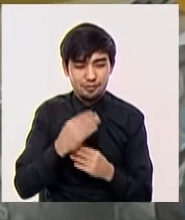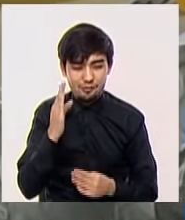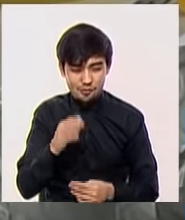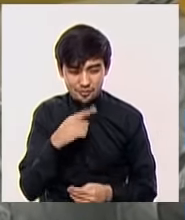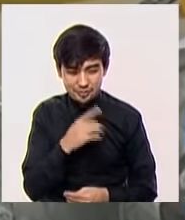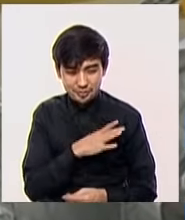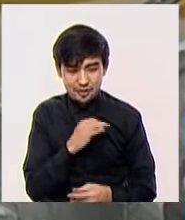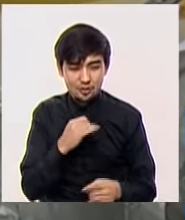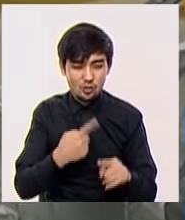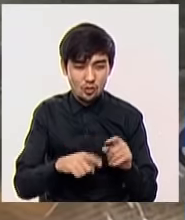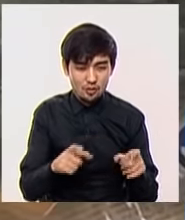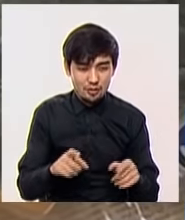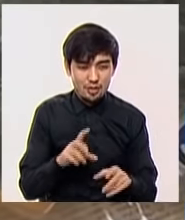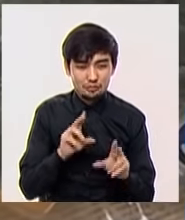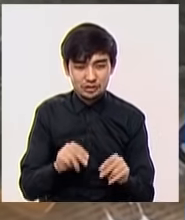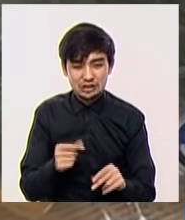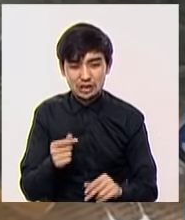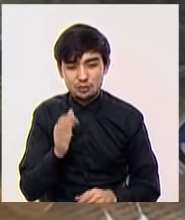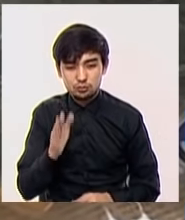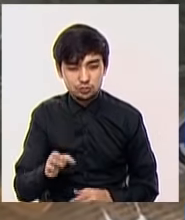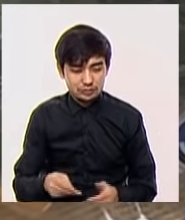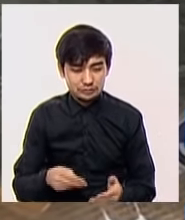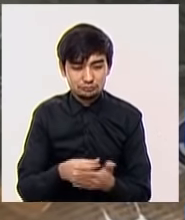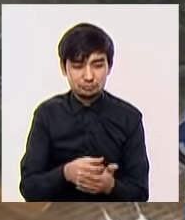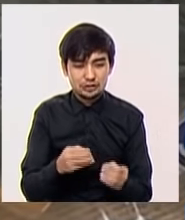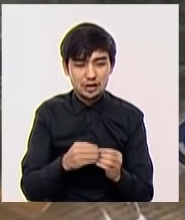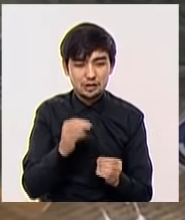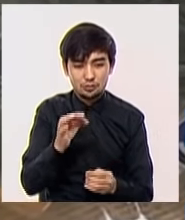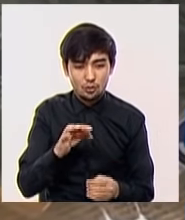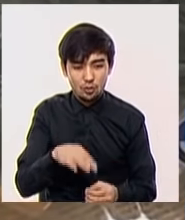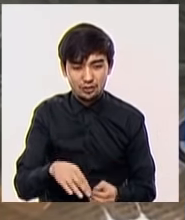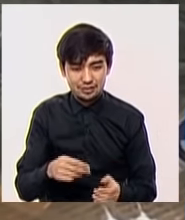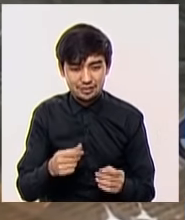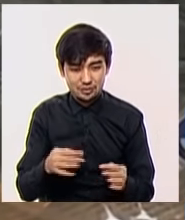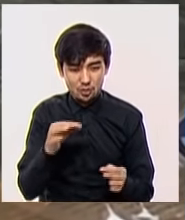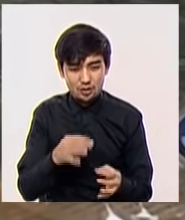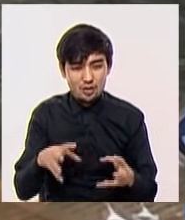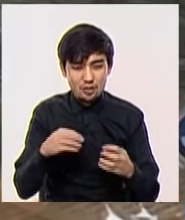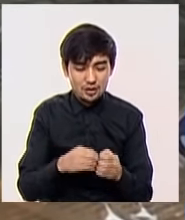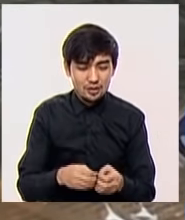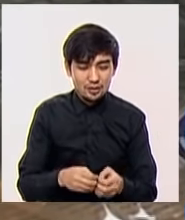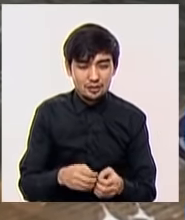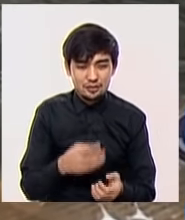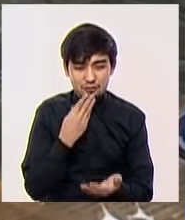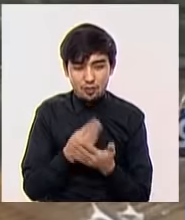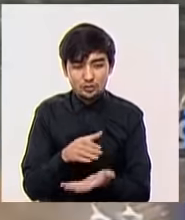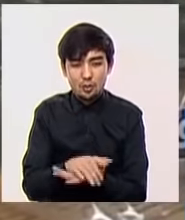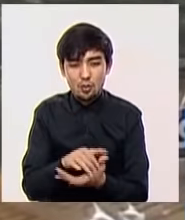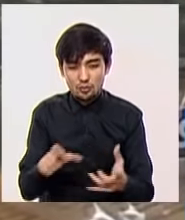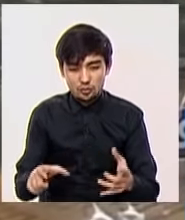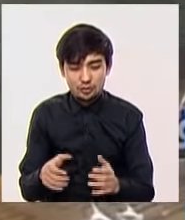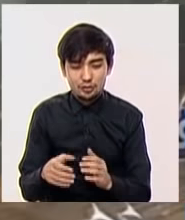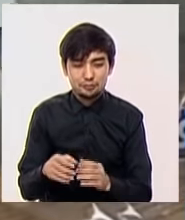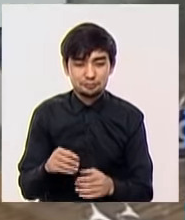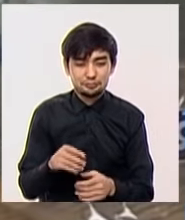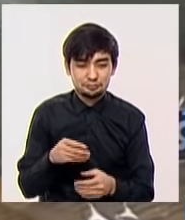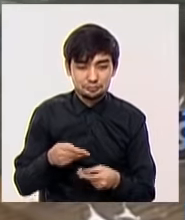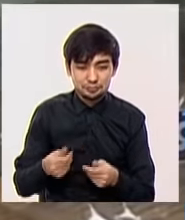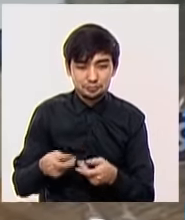вкладчиками обещали вернуть деньги с выплатой 10 процентов от суммы в основном уговаривали своих знакомых в общей сложности